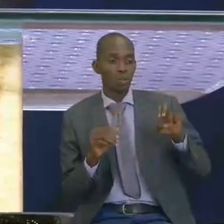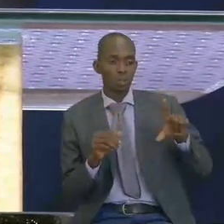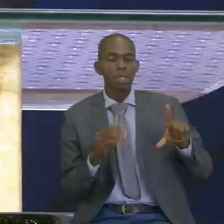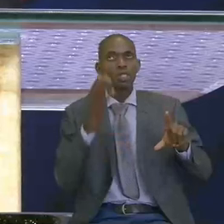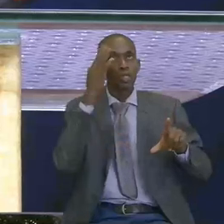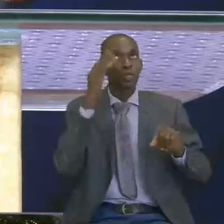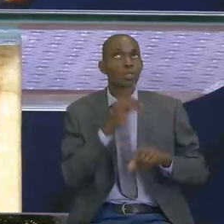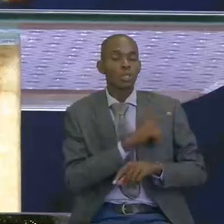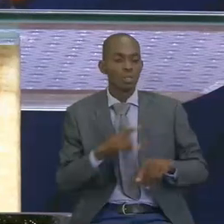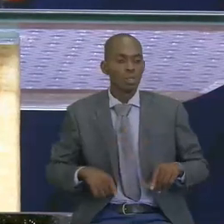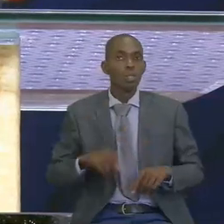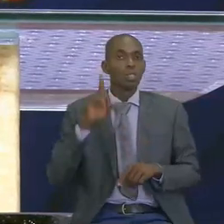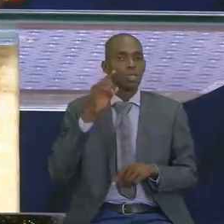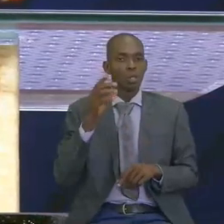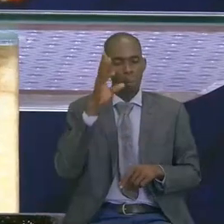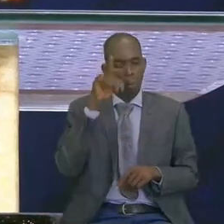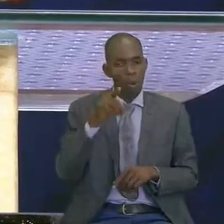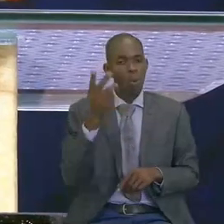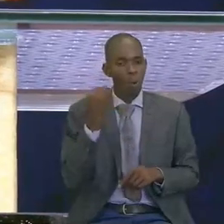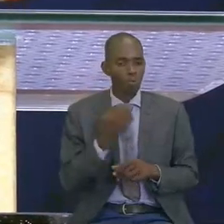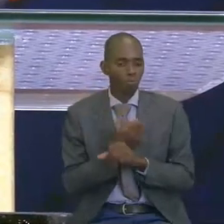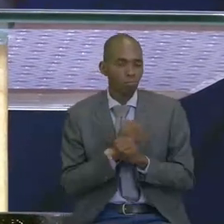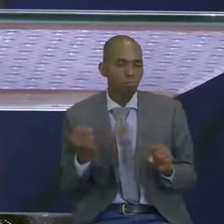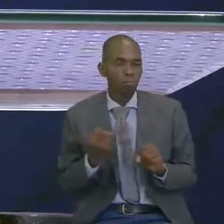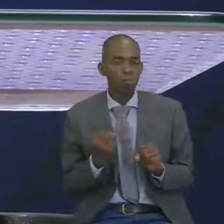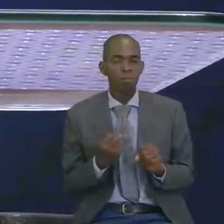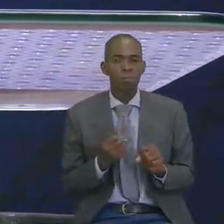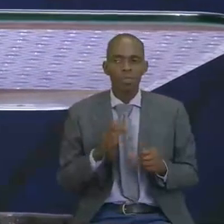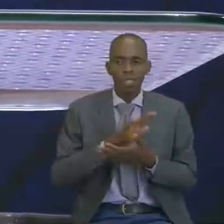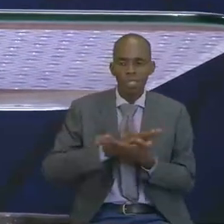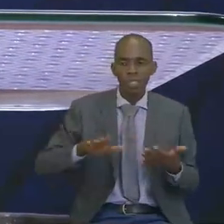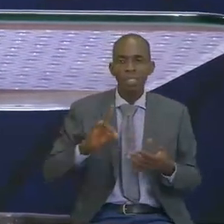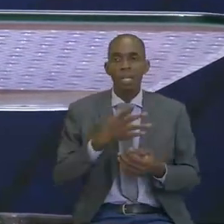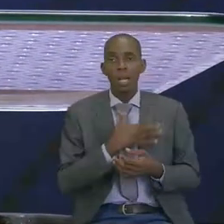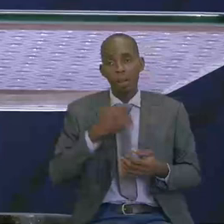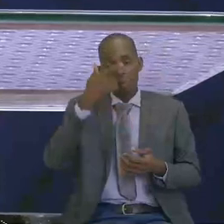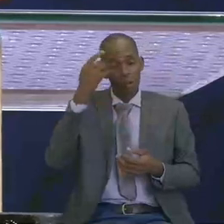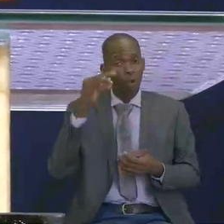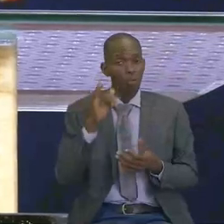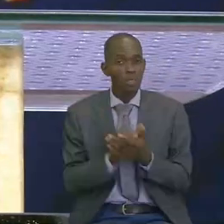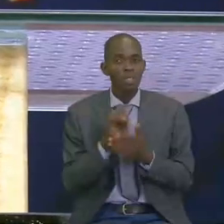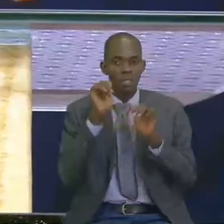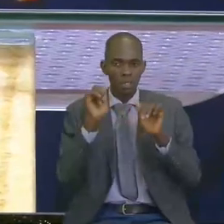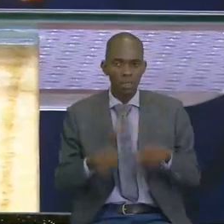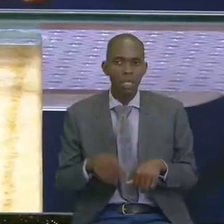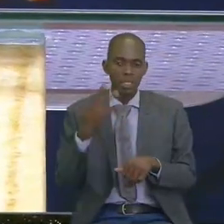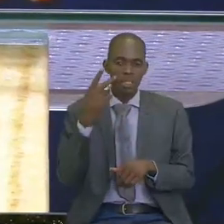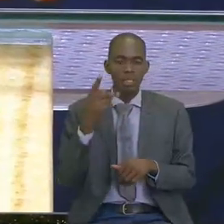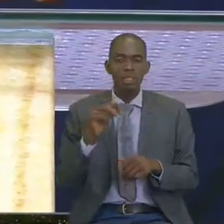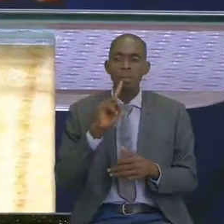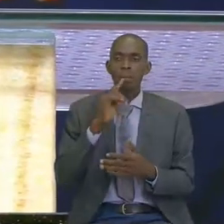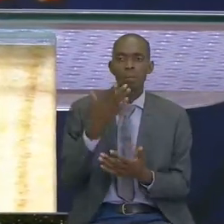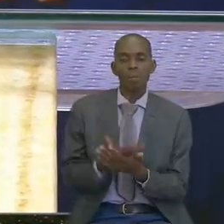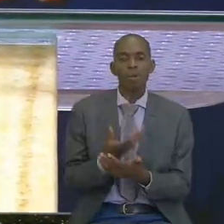le Seigneur, il était réconcilié avec Dieu. Daniel était un véritable enfant de Dieu. À cause de cela, on peut voir l'évidence